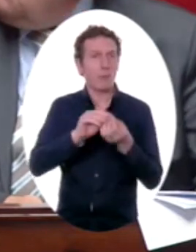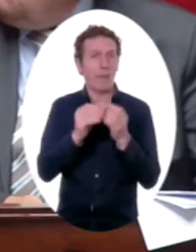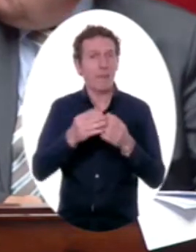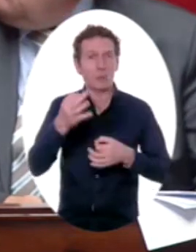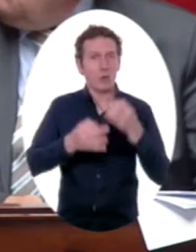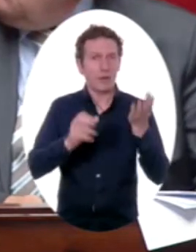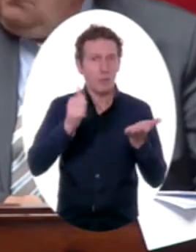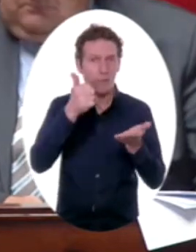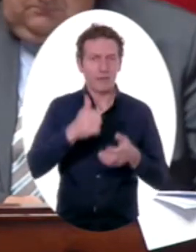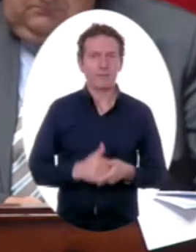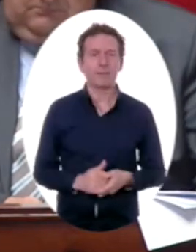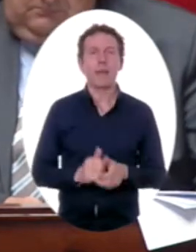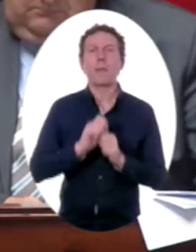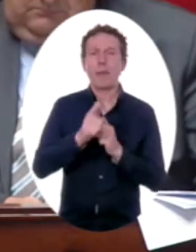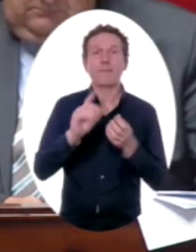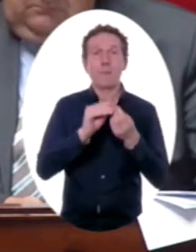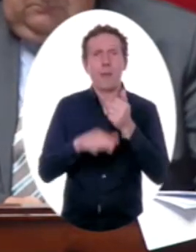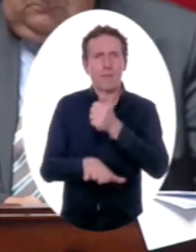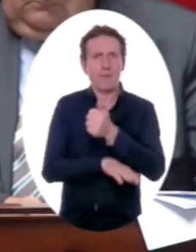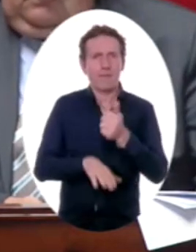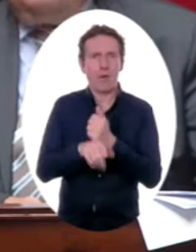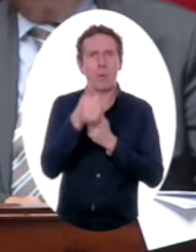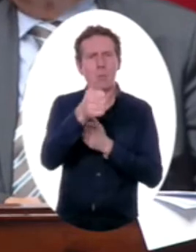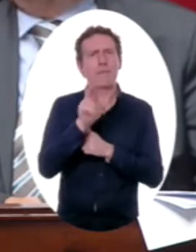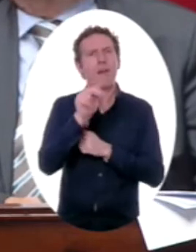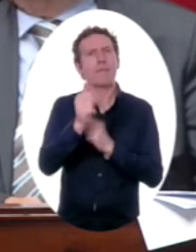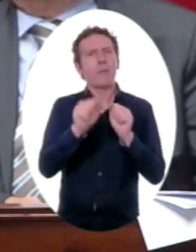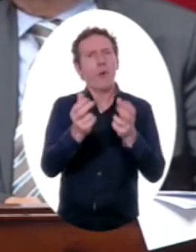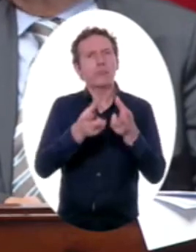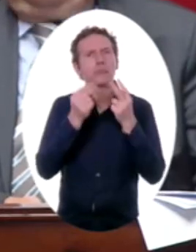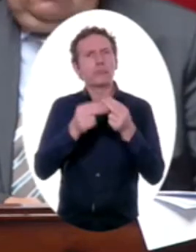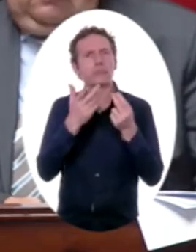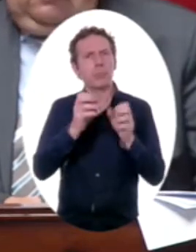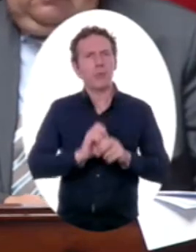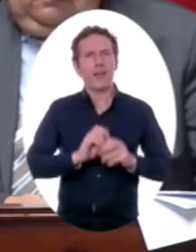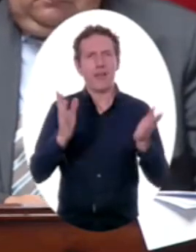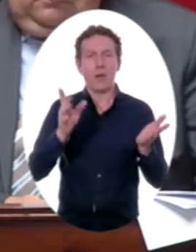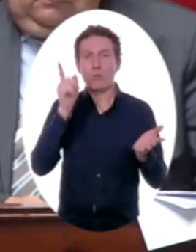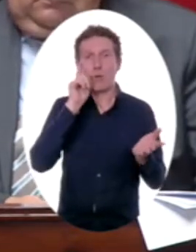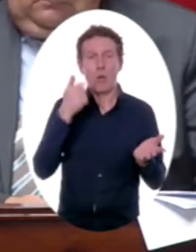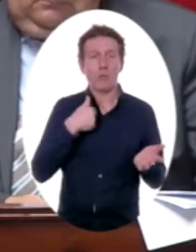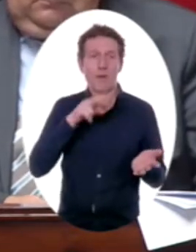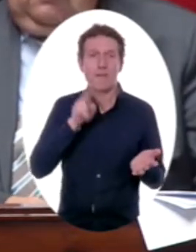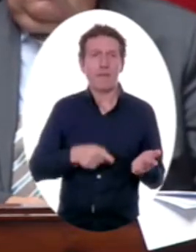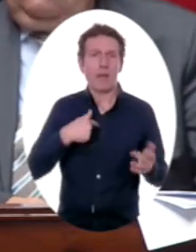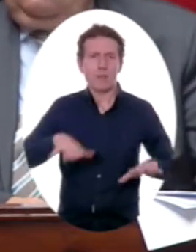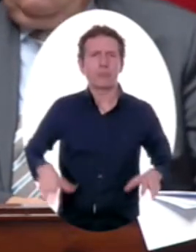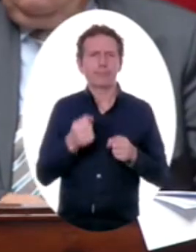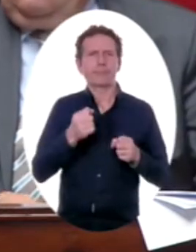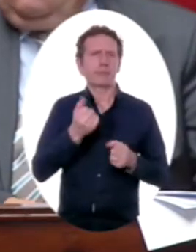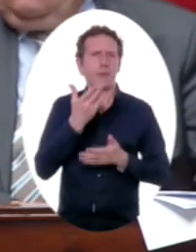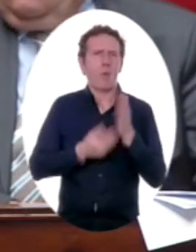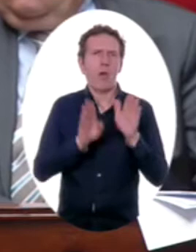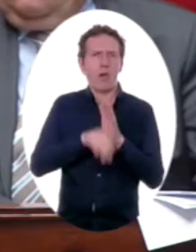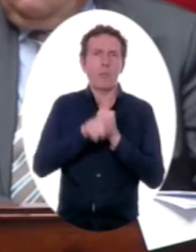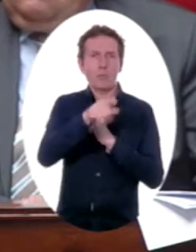juridique, et après un problème de fond, mais sur lequel vous allez peut-être pouvoir m'éclairer, parce que je ne suis pas aussi calé que vous sur le sujet.